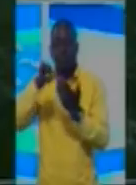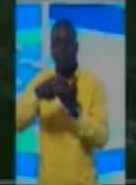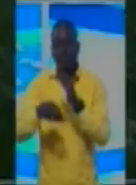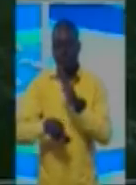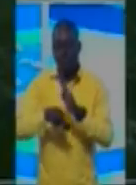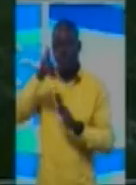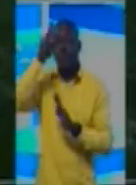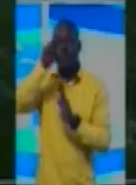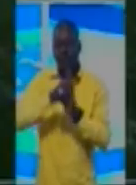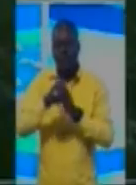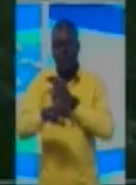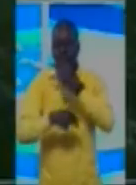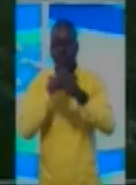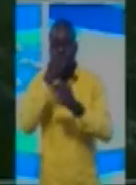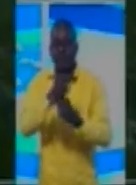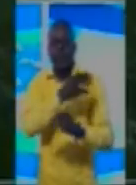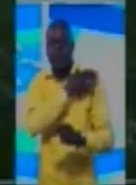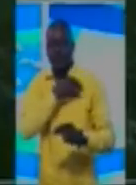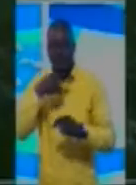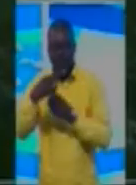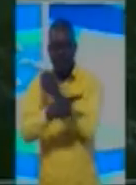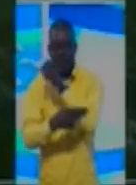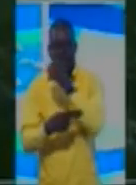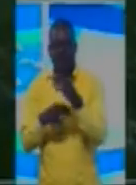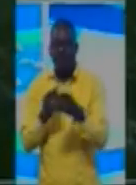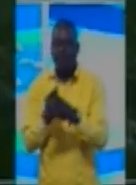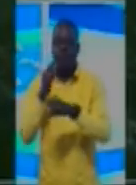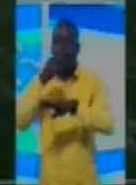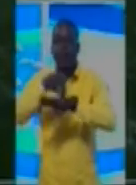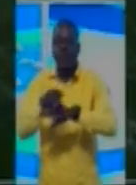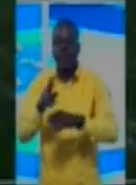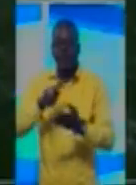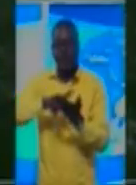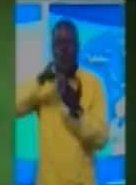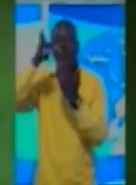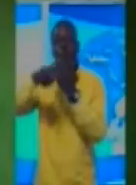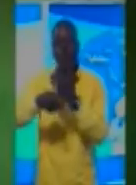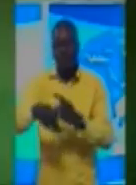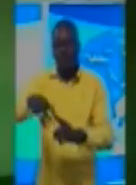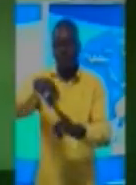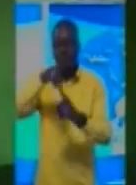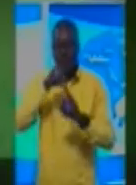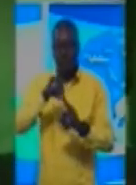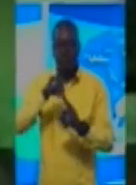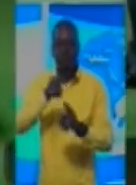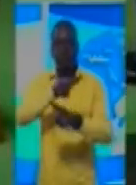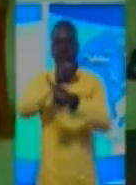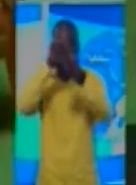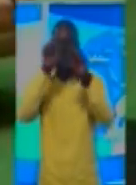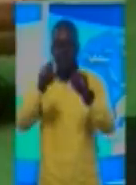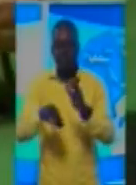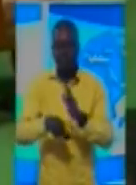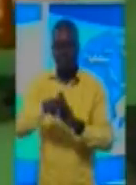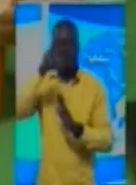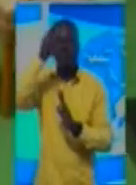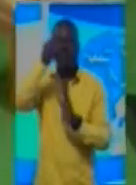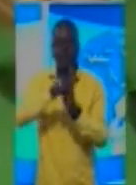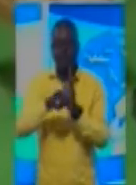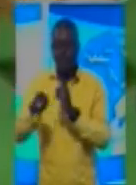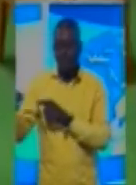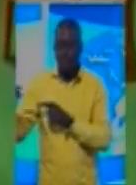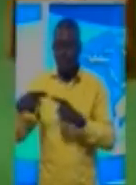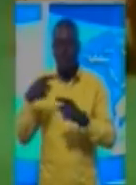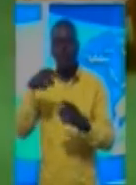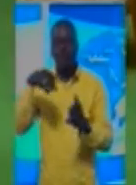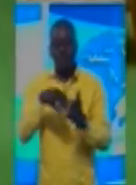développement nationaux et régionaux à travers le programme d'investissement prioritaire. Sur la question du développement et de la lutte contre la